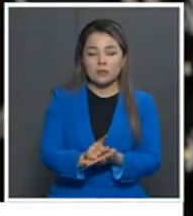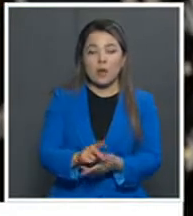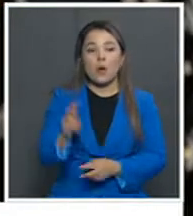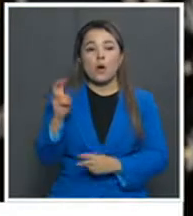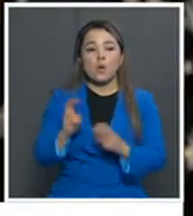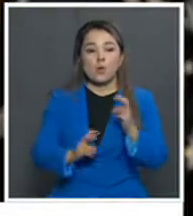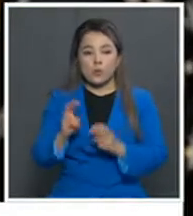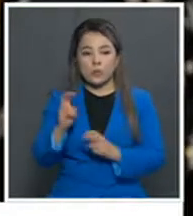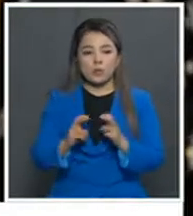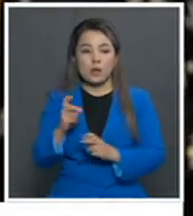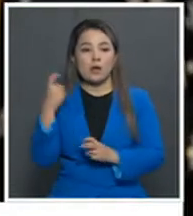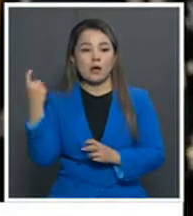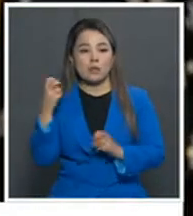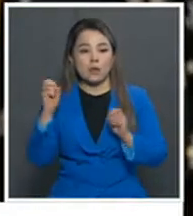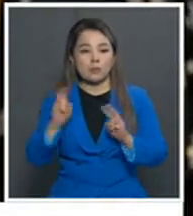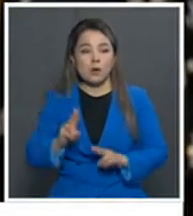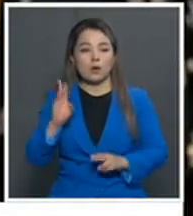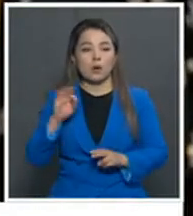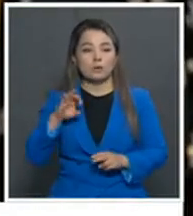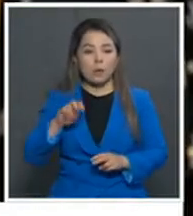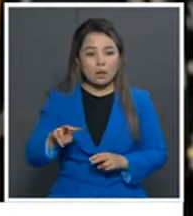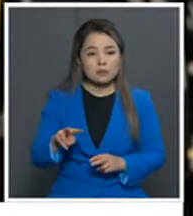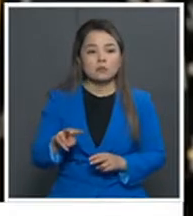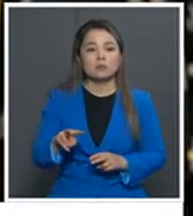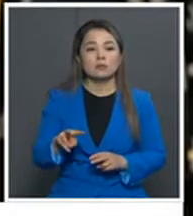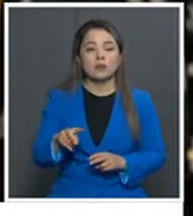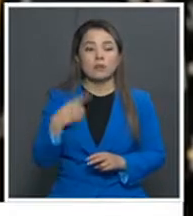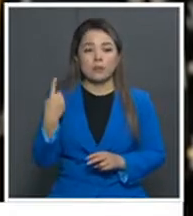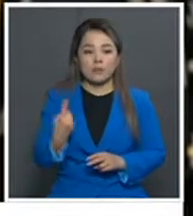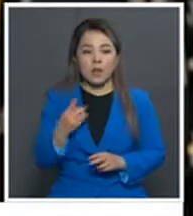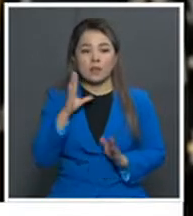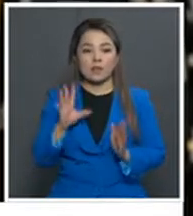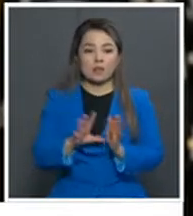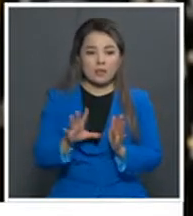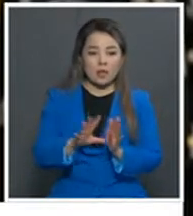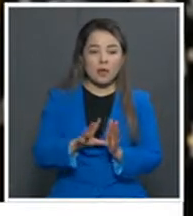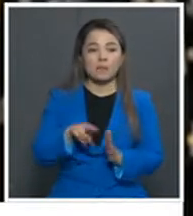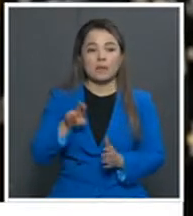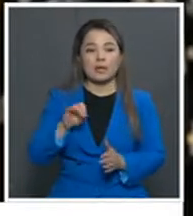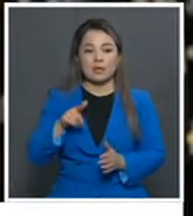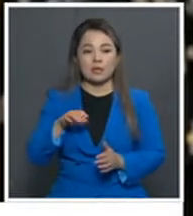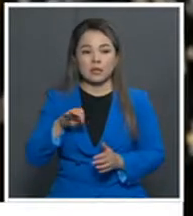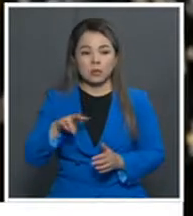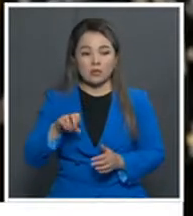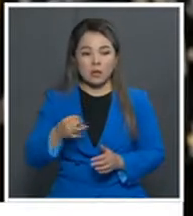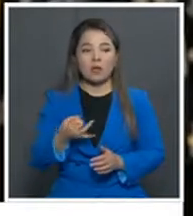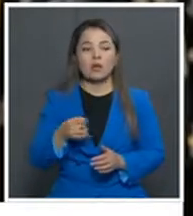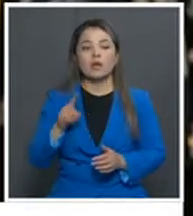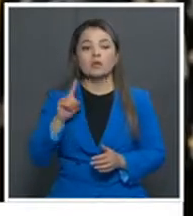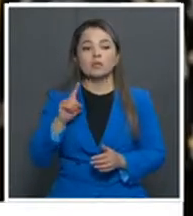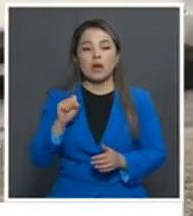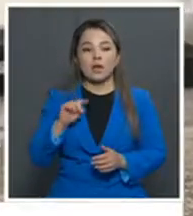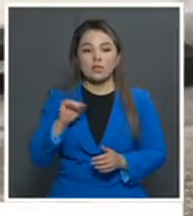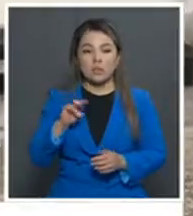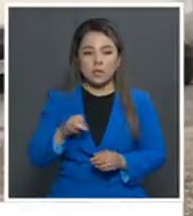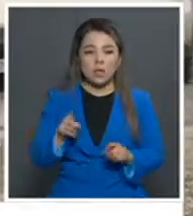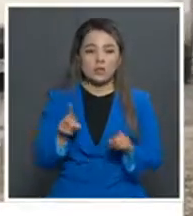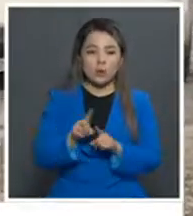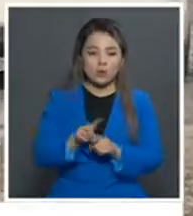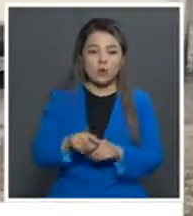өндіріс, агроқалашық, Көктал 1, энергетиктер, пригородный, заречный сияқты жаңағы тұрғын